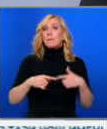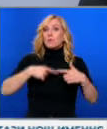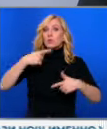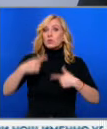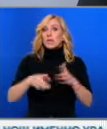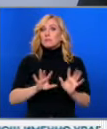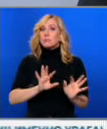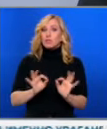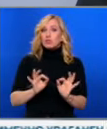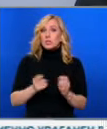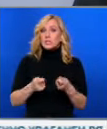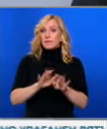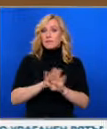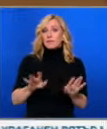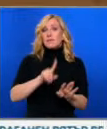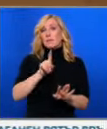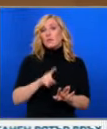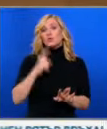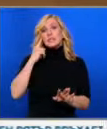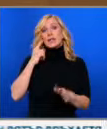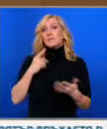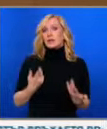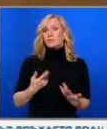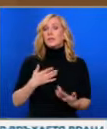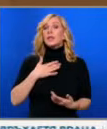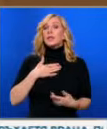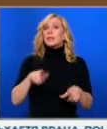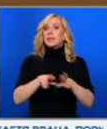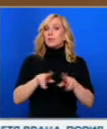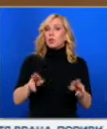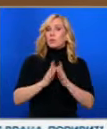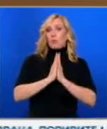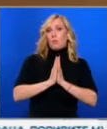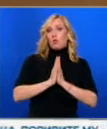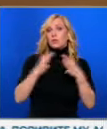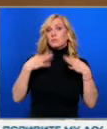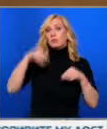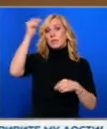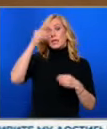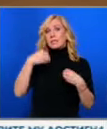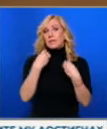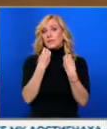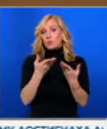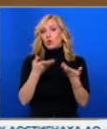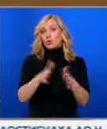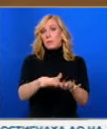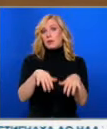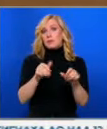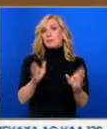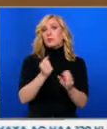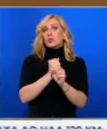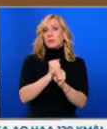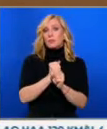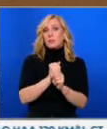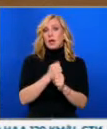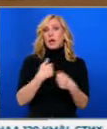завършил. То това е въпрос на здрав разум. От Има такъв народ призоваха и Демократична България да дадат шанс на този парламент да заработи. Въобще